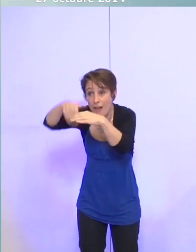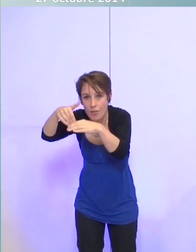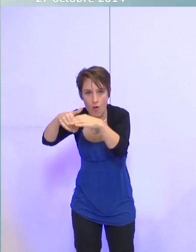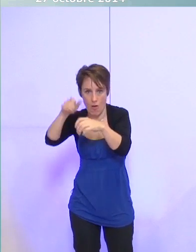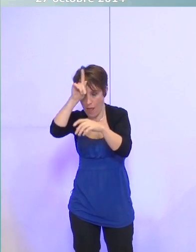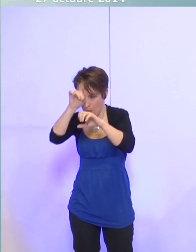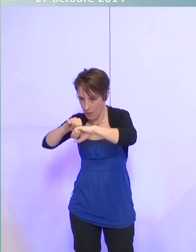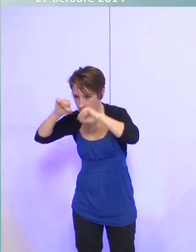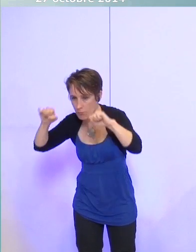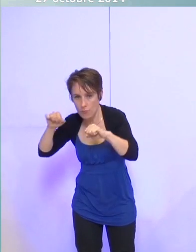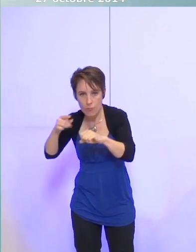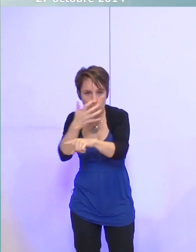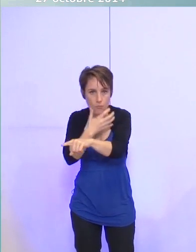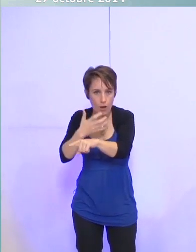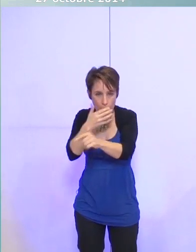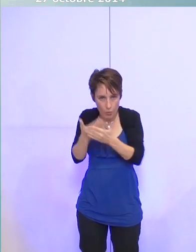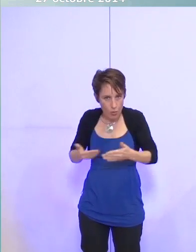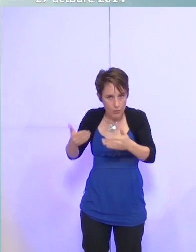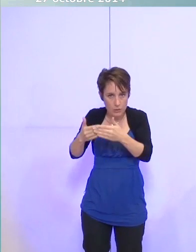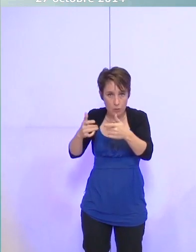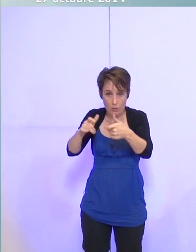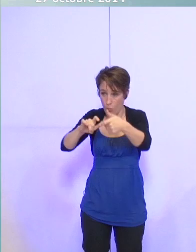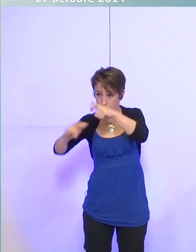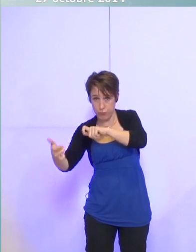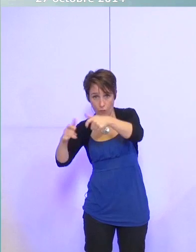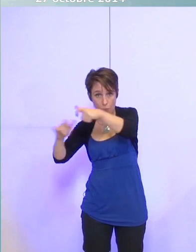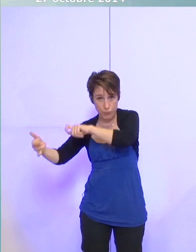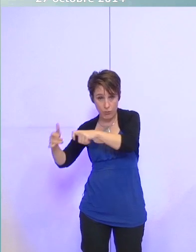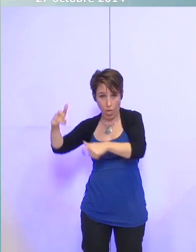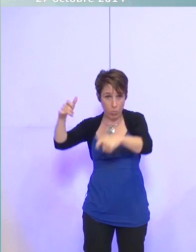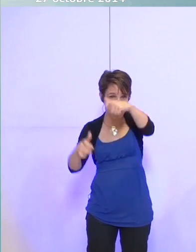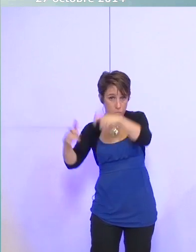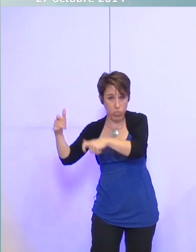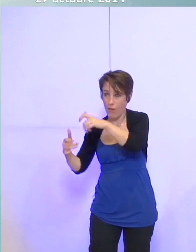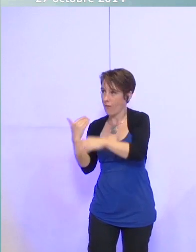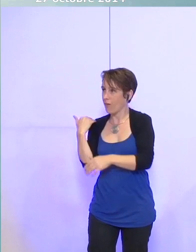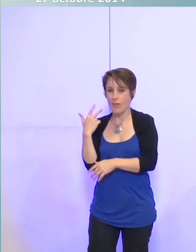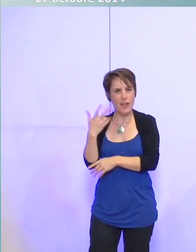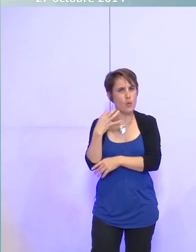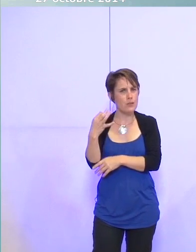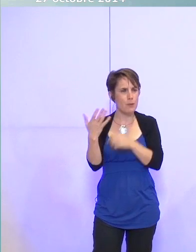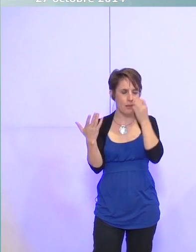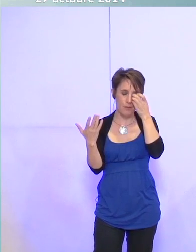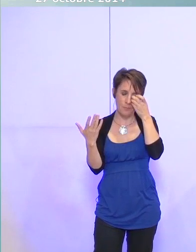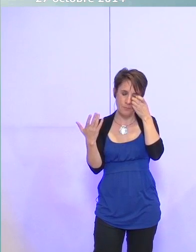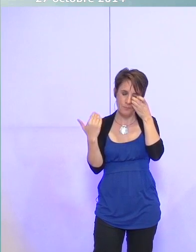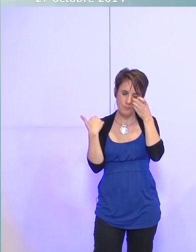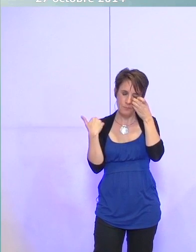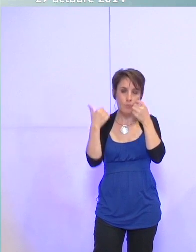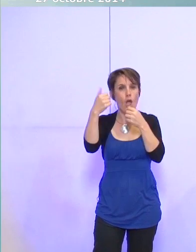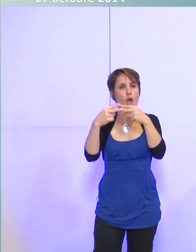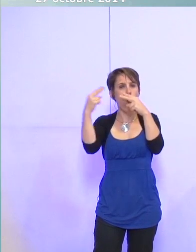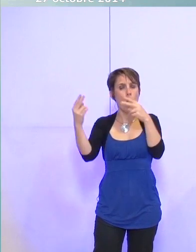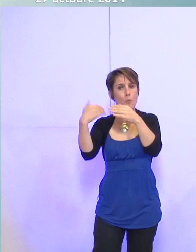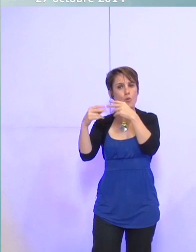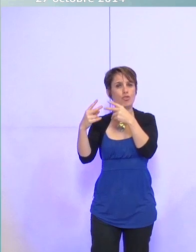ses infrastructures qui ne sont même pas maintenues. Encore il y a trois semaines, je crois que un des ponts à Leverkusen, un des ponts en